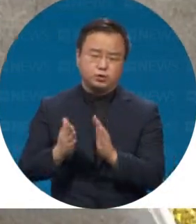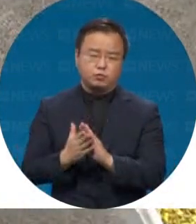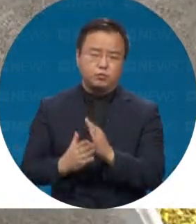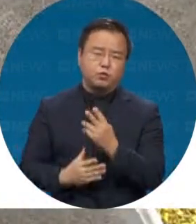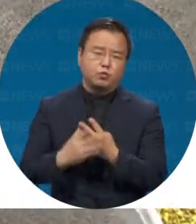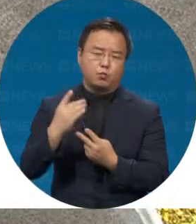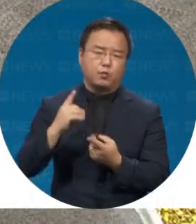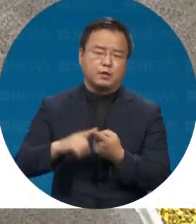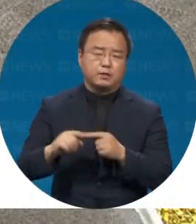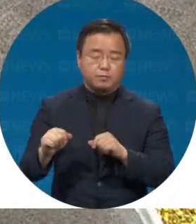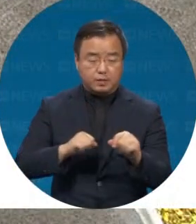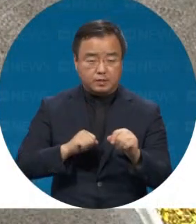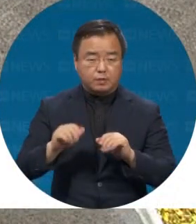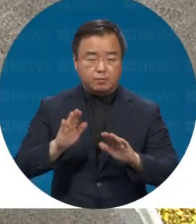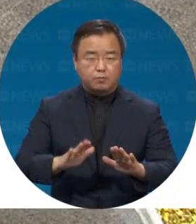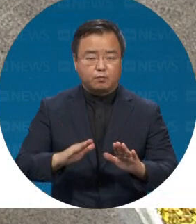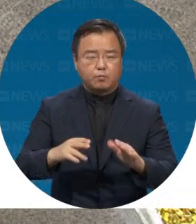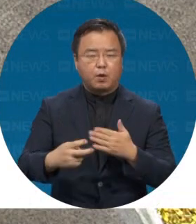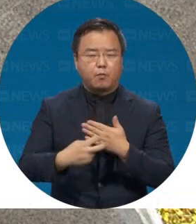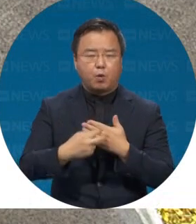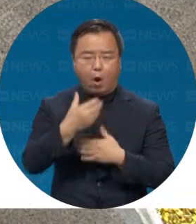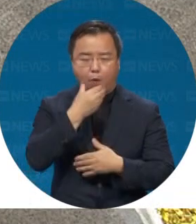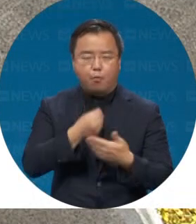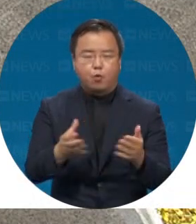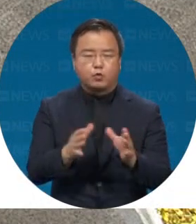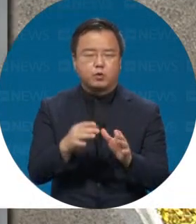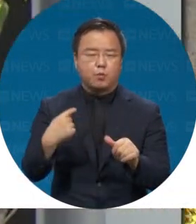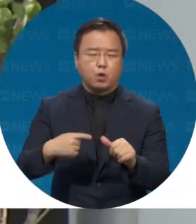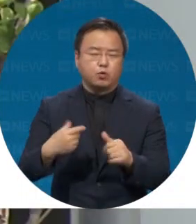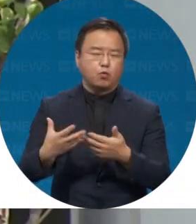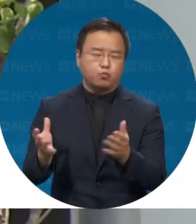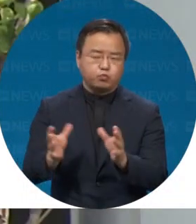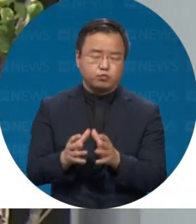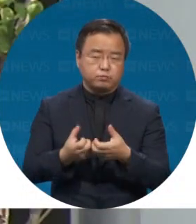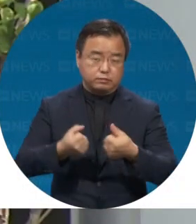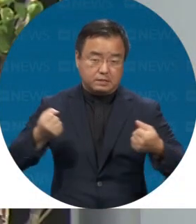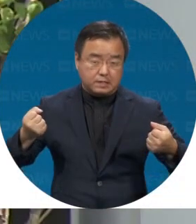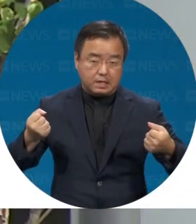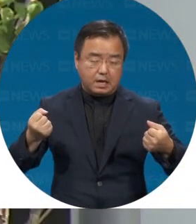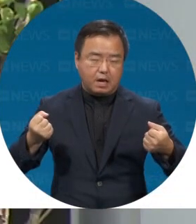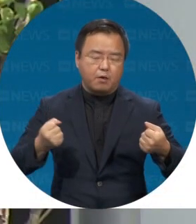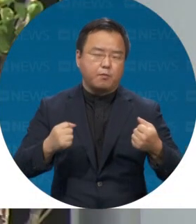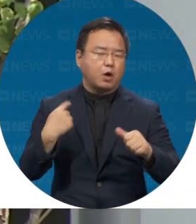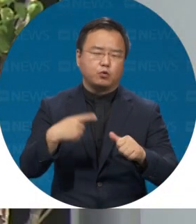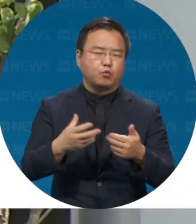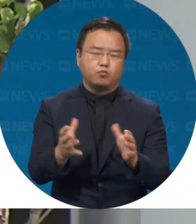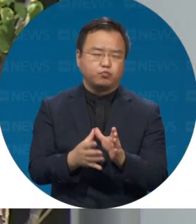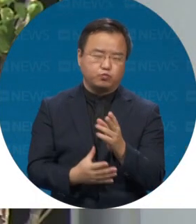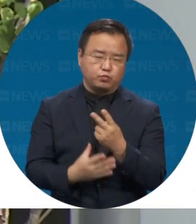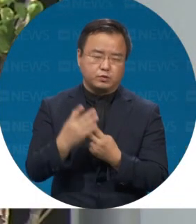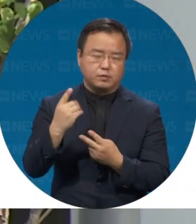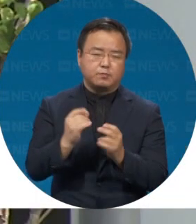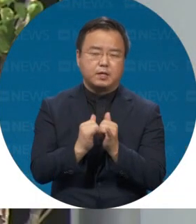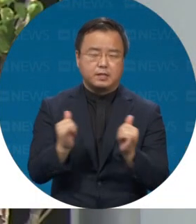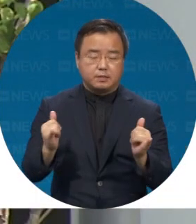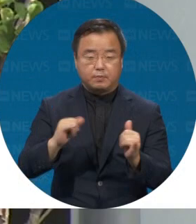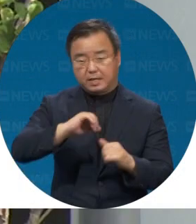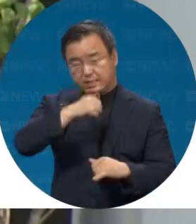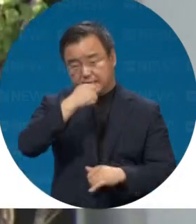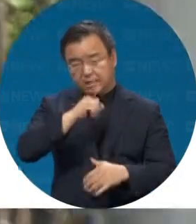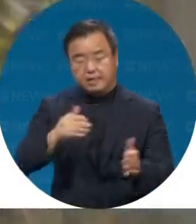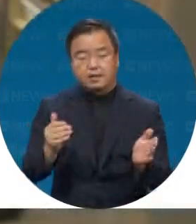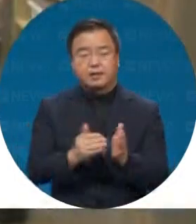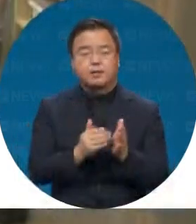교육부와 보건복지부 로 이원화돼 떤 유치원 어린이집 관리를 교육부가 맡아 인력과 예산 된 정비 안 을 마련